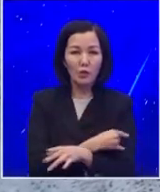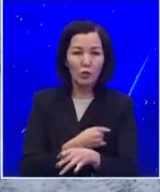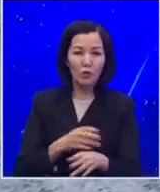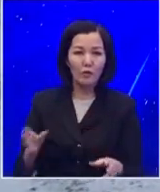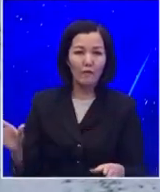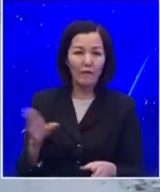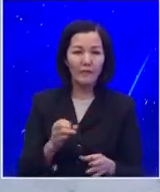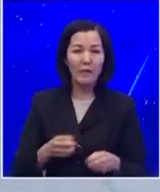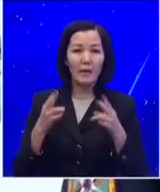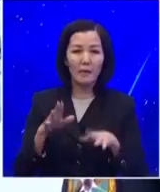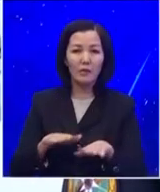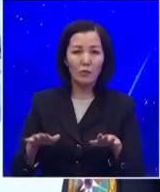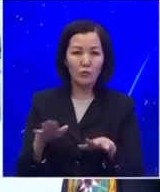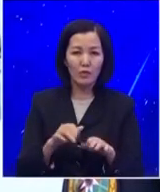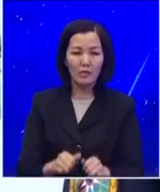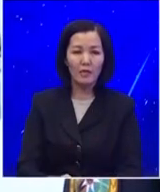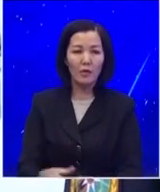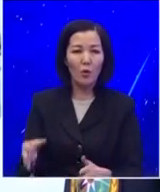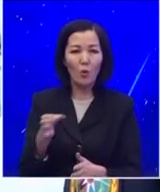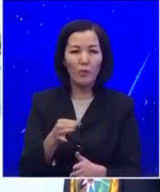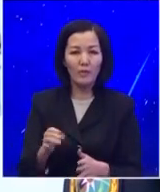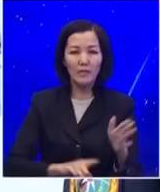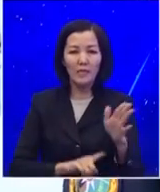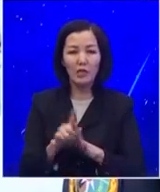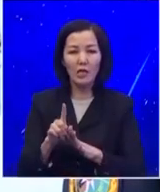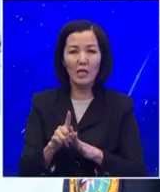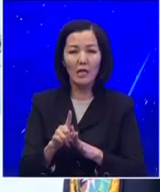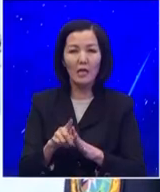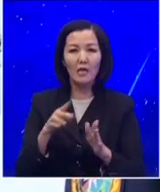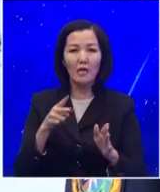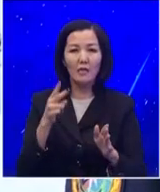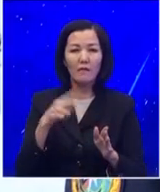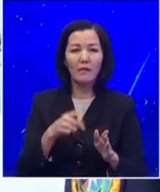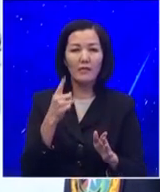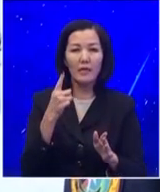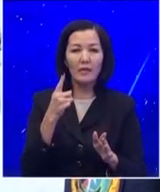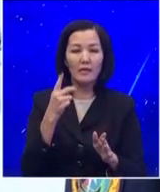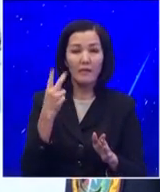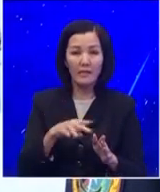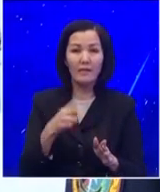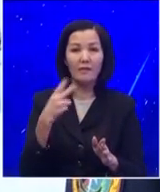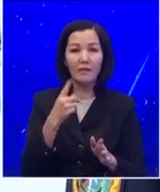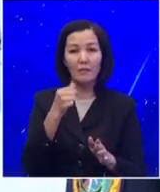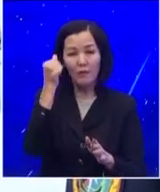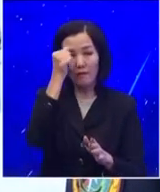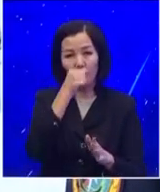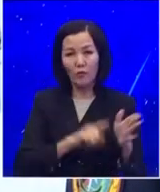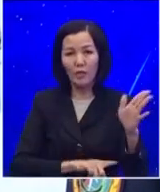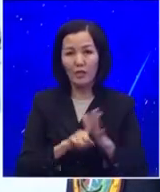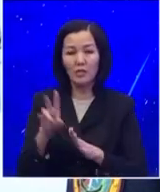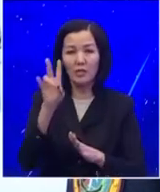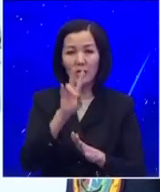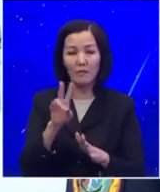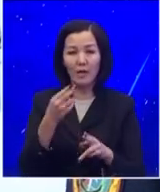опасных участках области. С начала зимнего периода 2020-2021 года, который начался с ноября